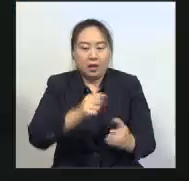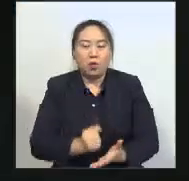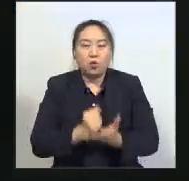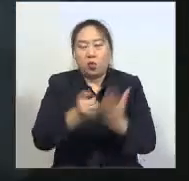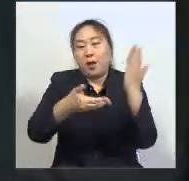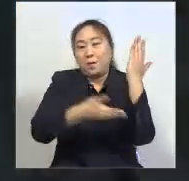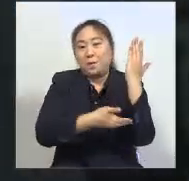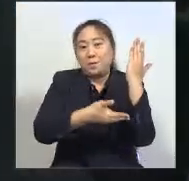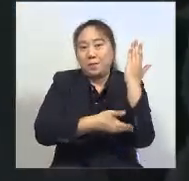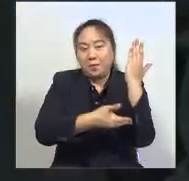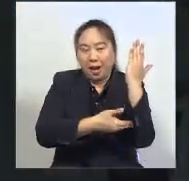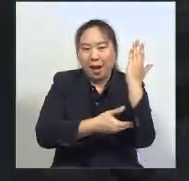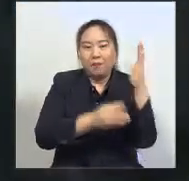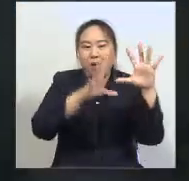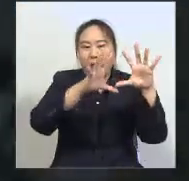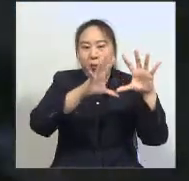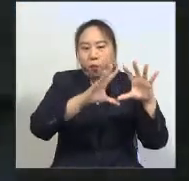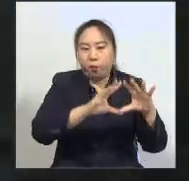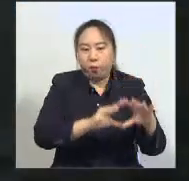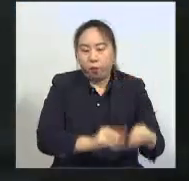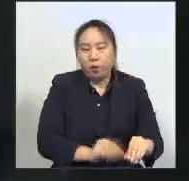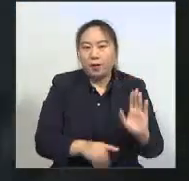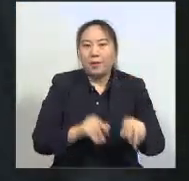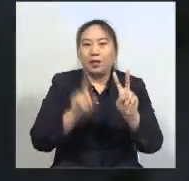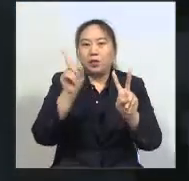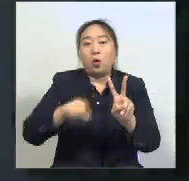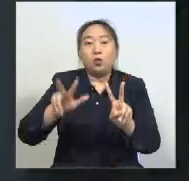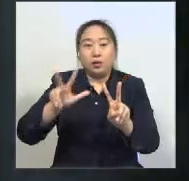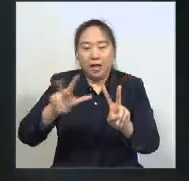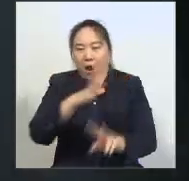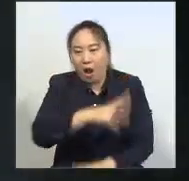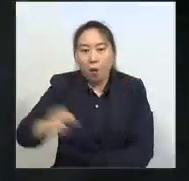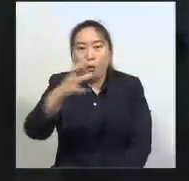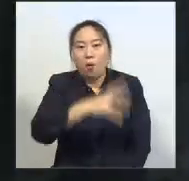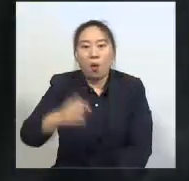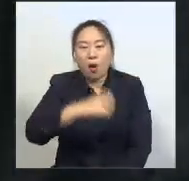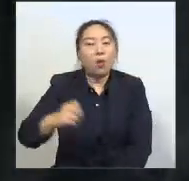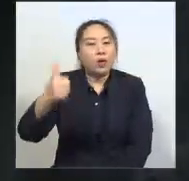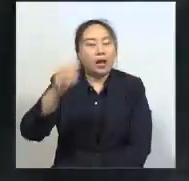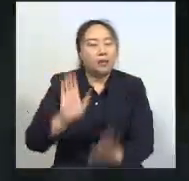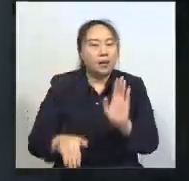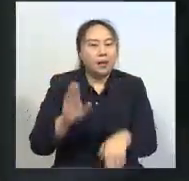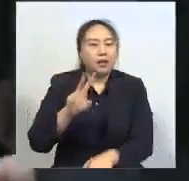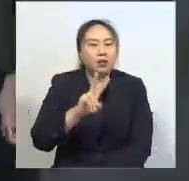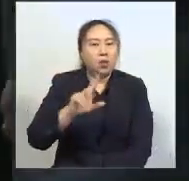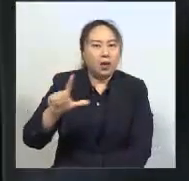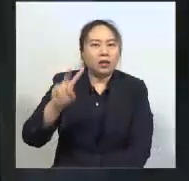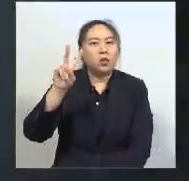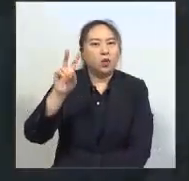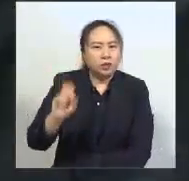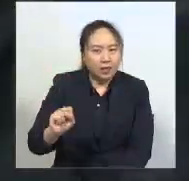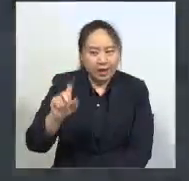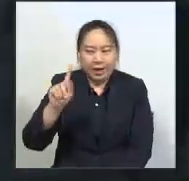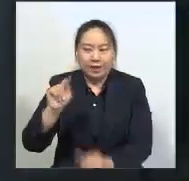าล์มดิบได้ประมาณ2ใน3ของปริมาณการผลิตทั้งหมดของประเทศนะคะหรือประมาณ2ล้าน2แสนตัน